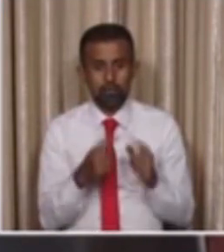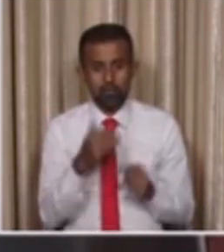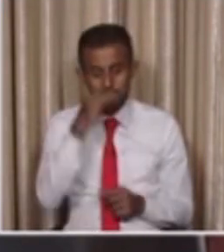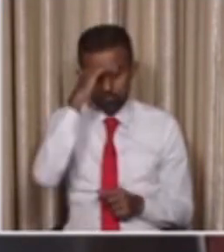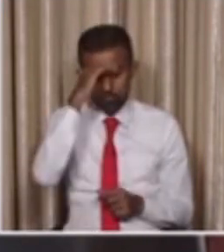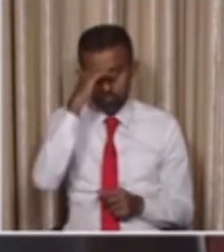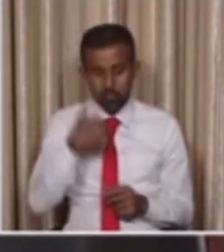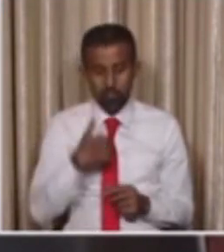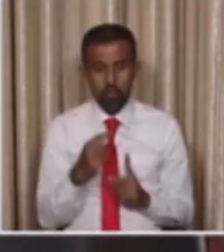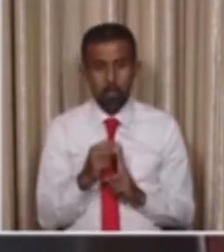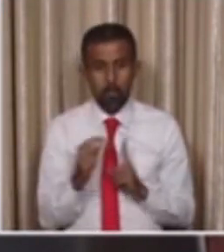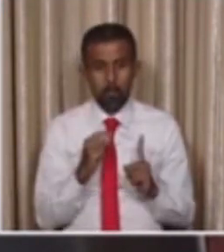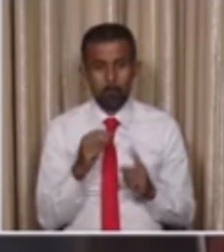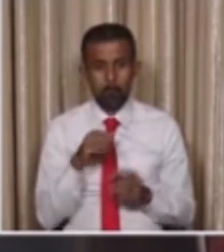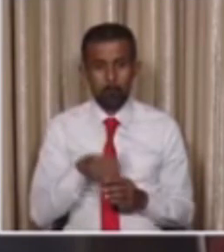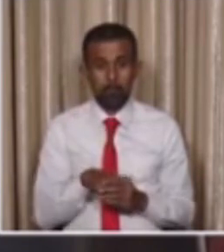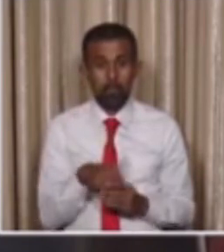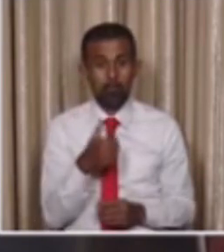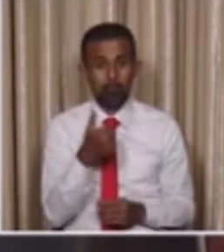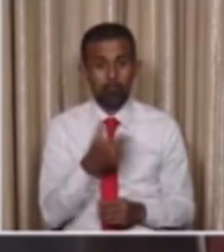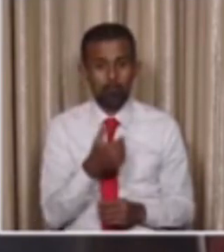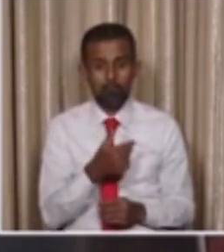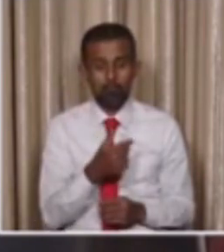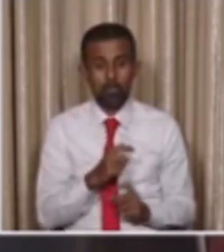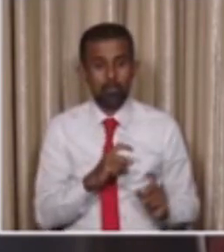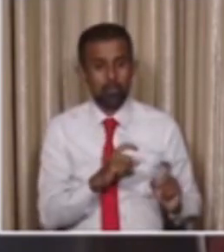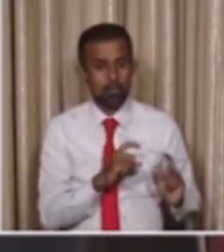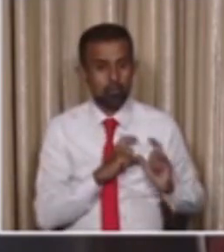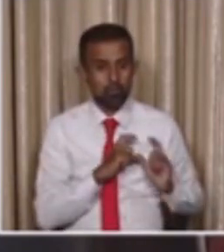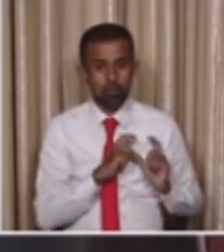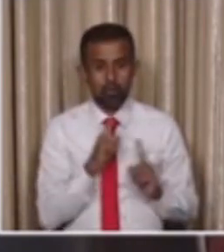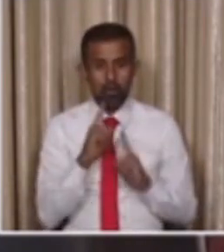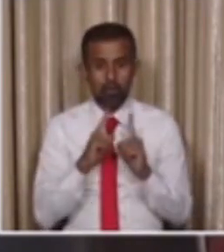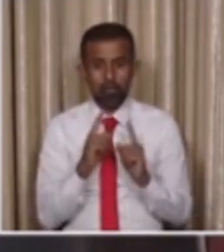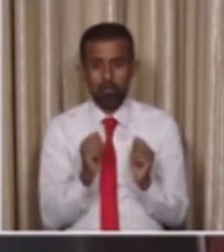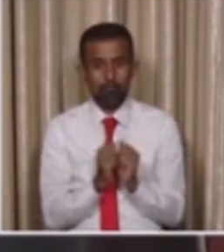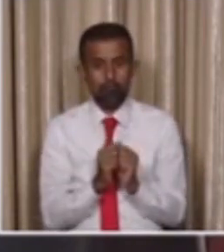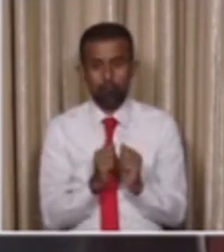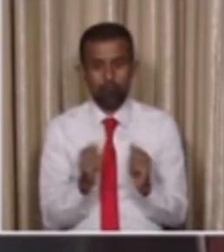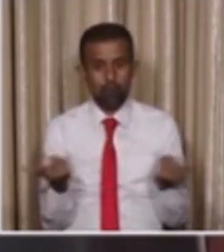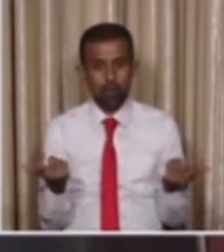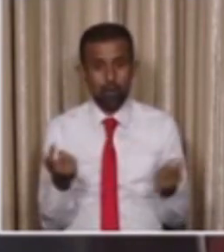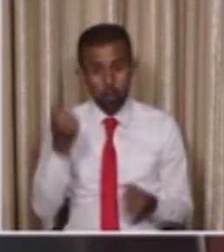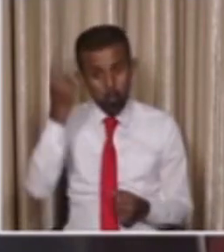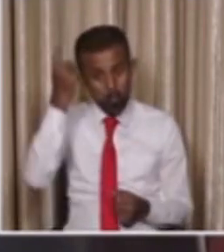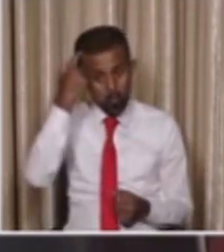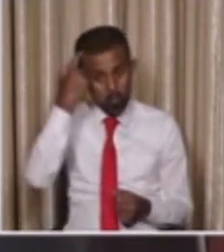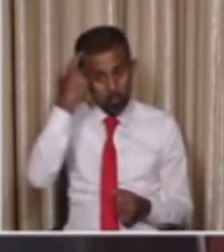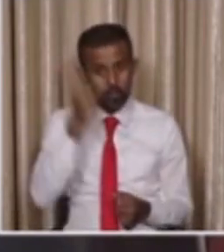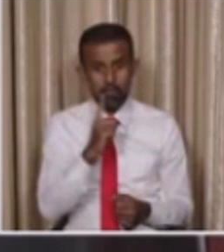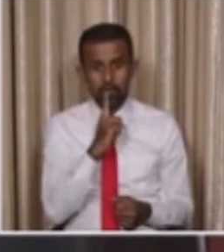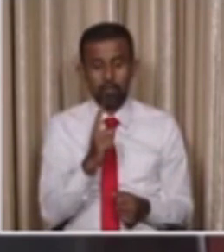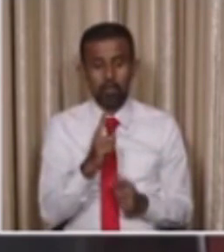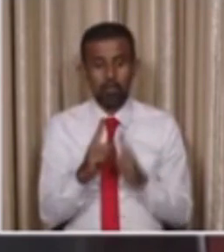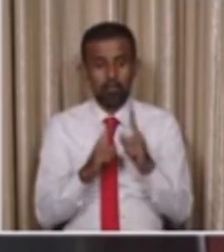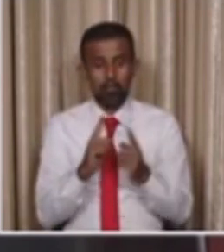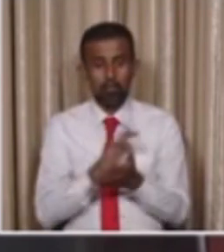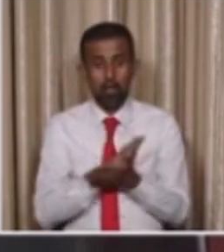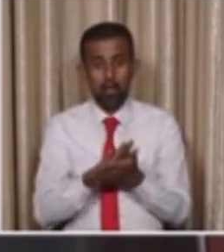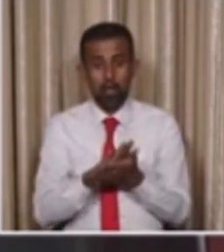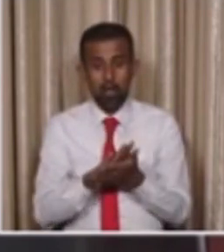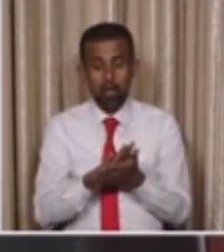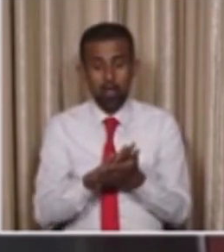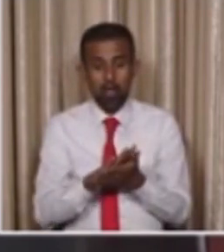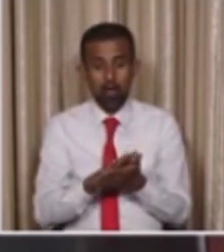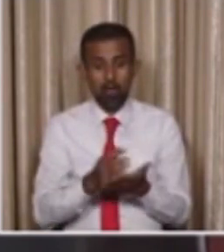අපි පාර්ලිමේන්තුවේදී විශේෂයෙන් වැදගත් වෙන්නේ හදවතින් කළ කරන කතාවලට වැඩිය මොලෙන් කරන කතා. මේවා හැන්සාඩ් ගත වෙනවා. අවුරුදු 100කිනුත්